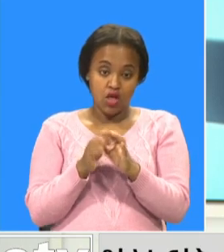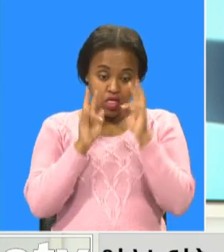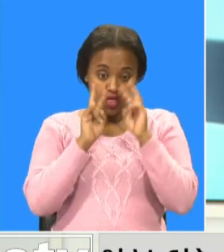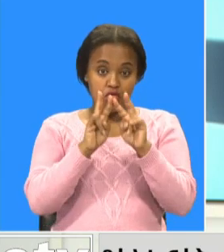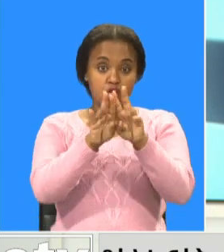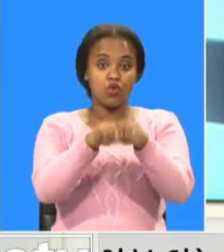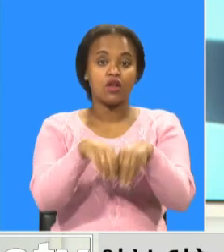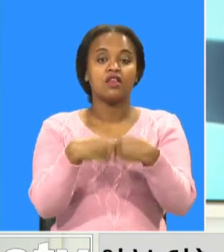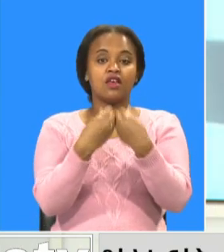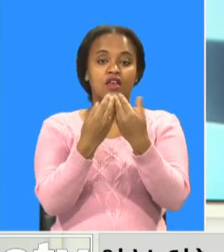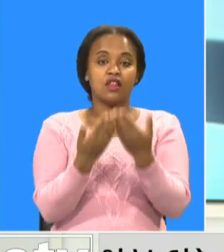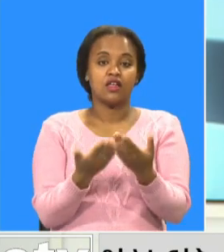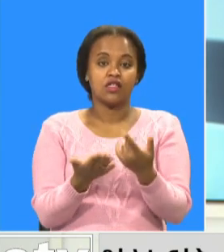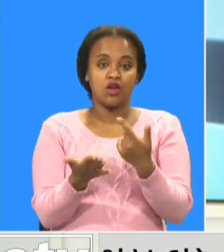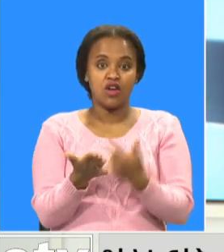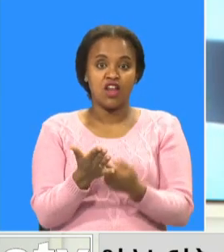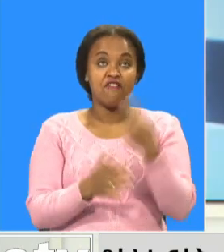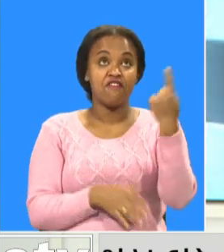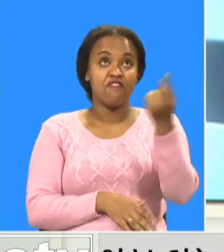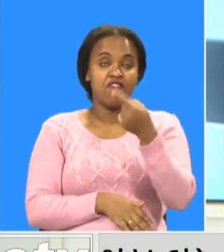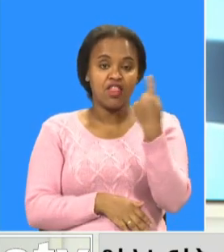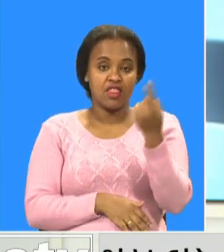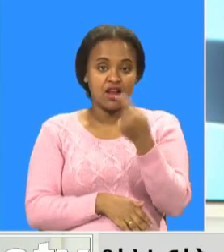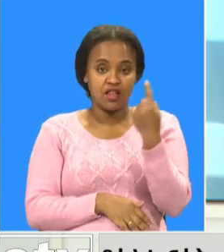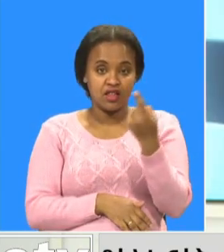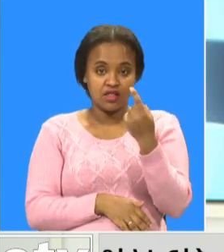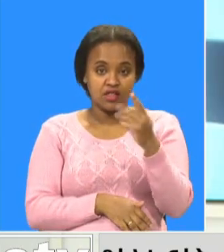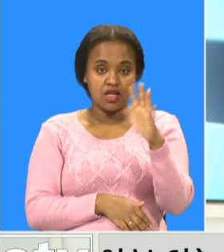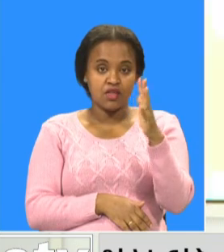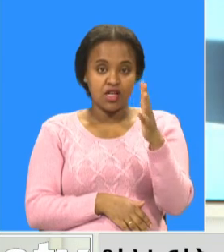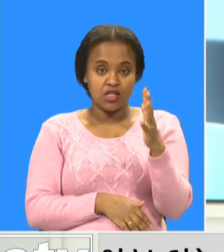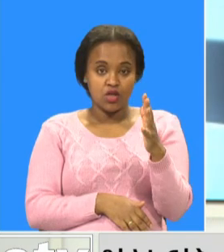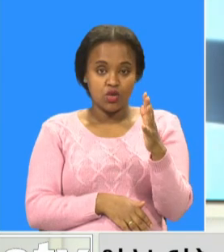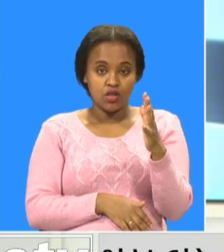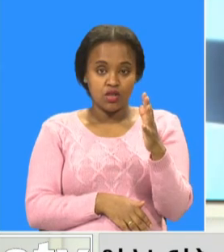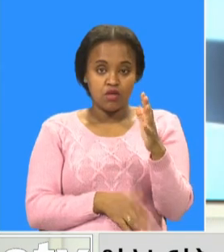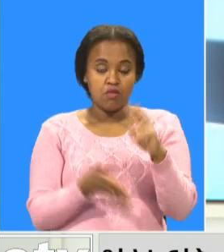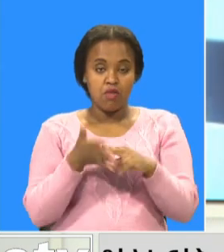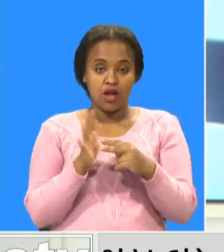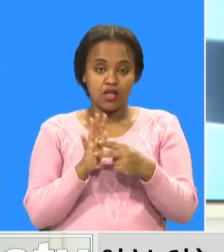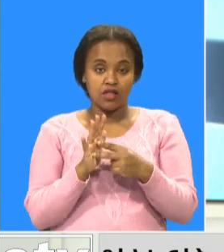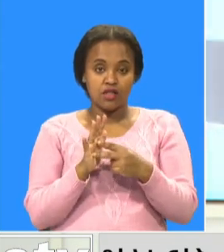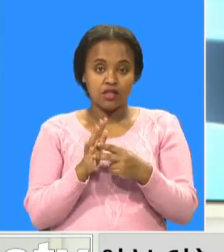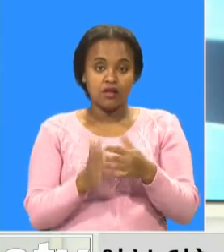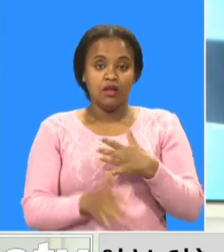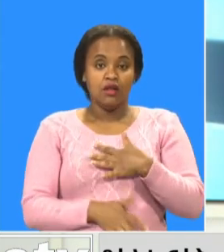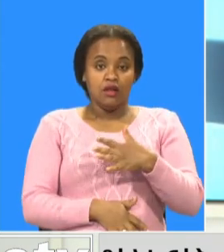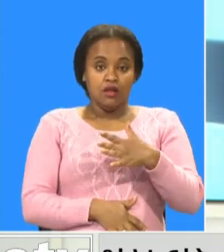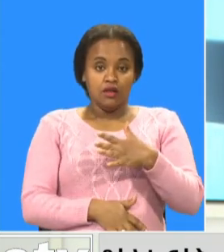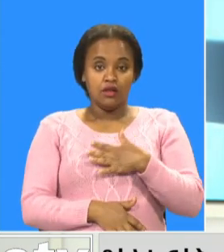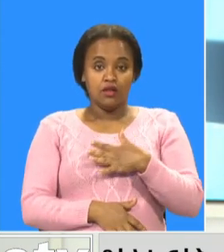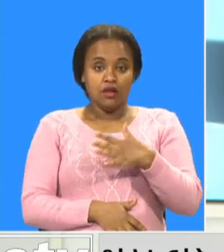ትኩረት የተሰጠው እንደዚህ እነ ቬንትሌተርስ የመሳሰሉ ማለትም መተንፈስ